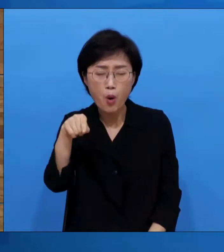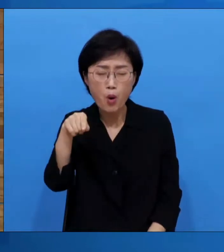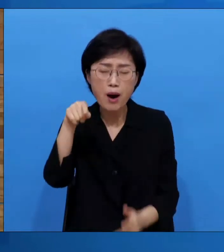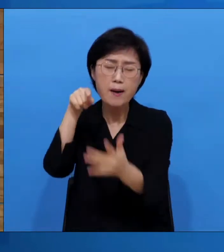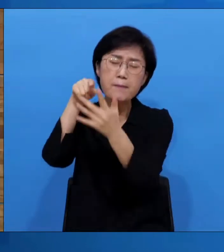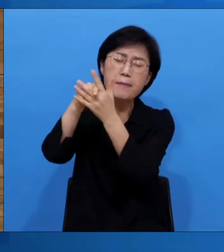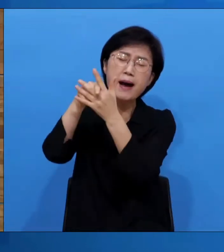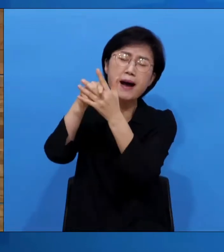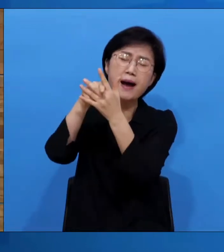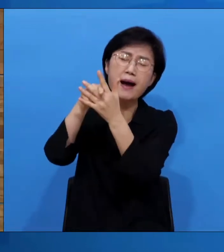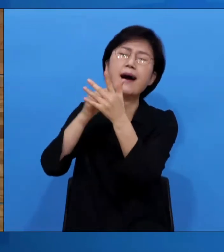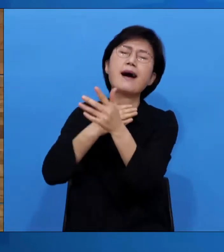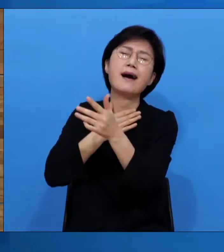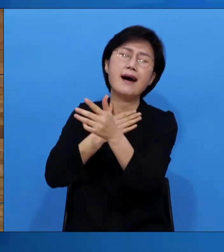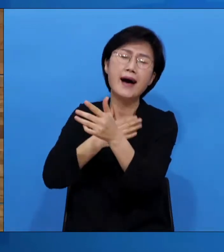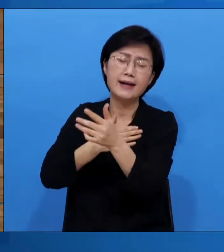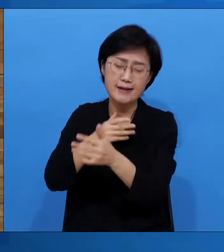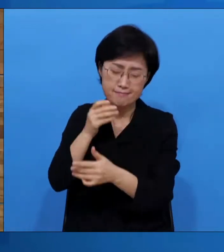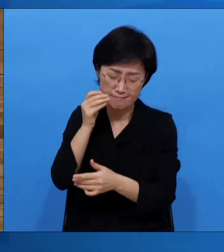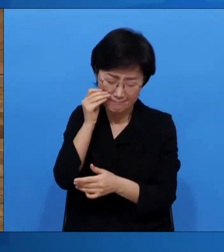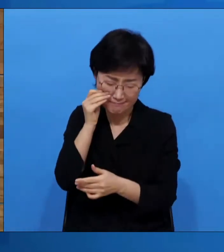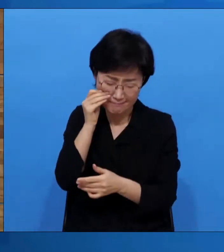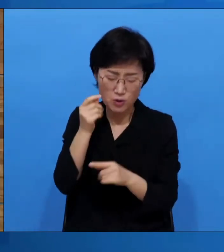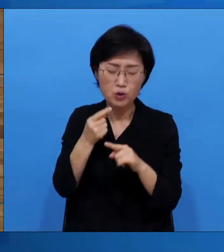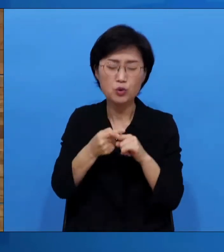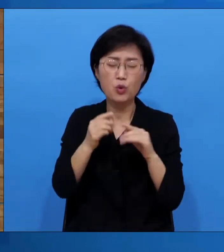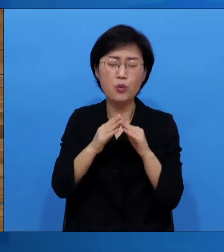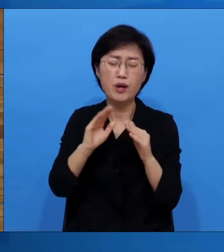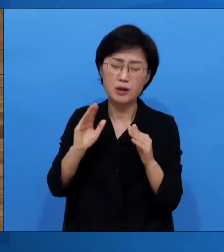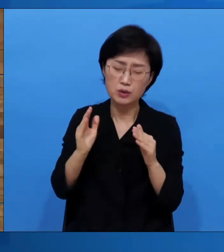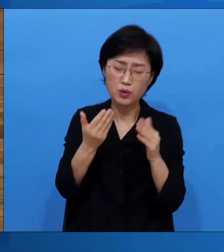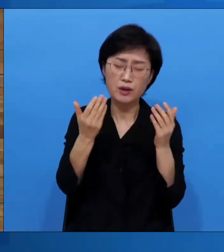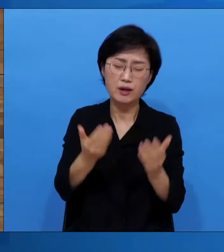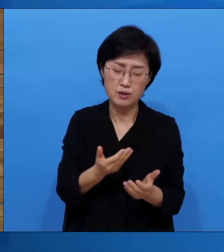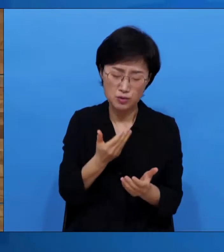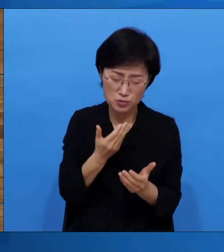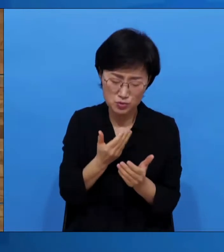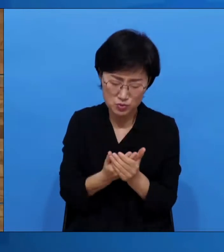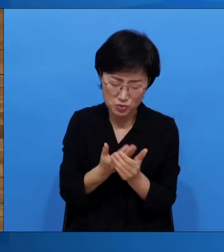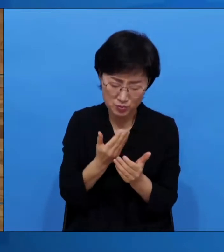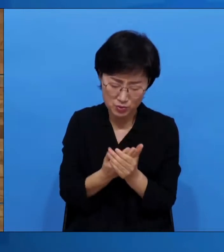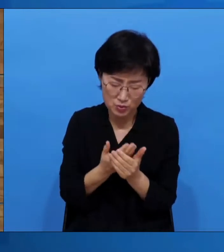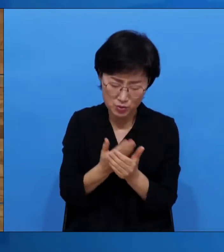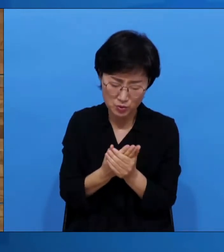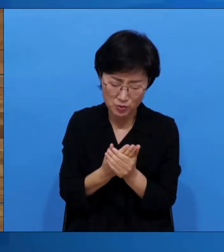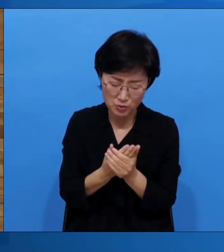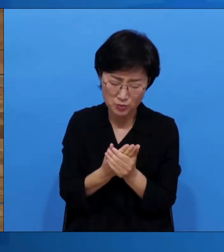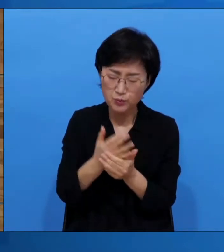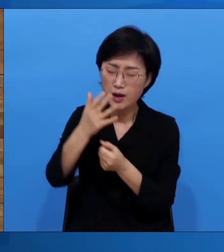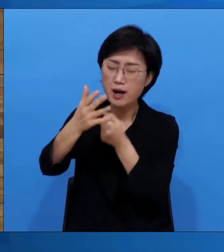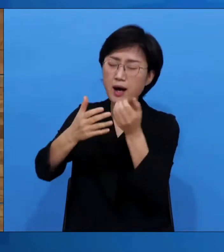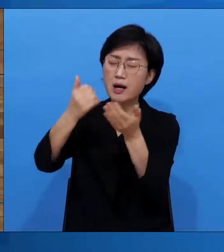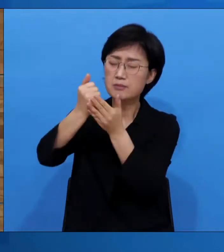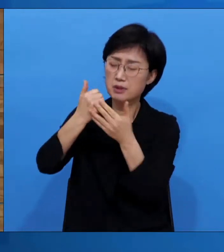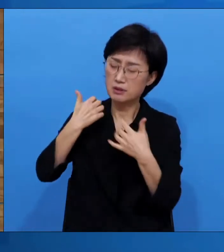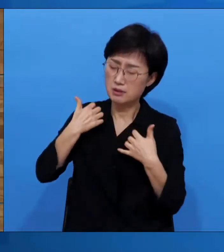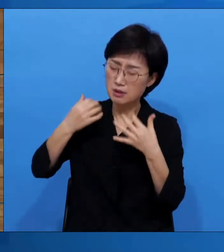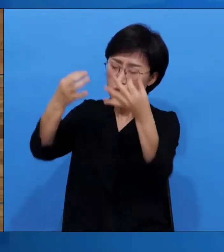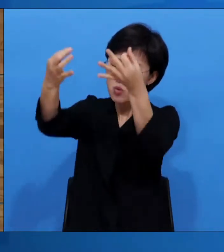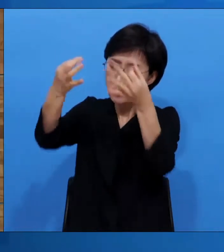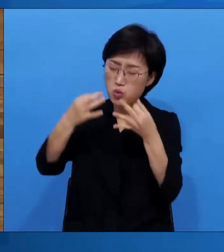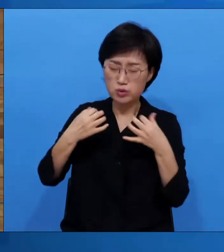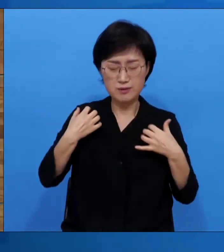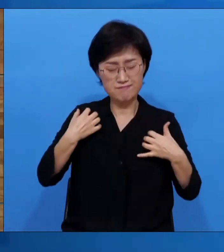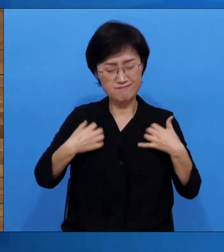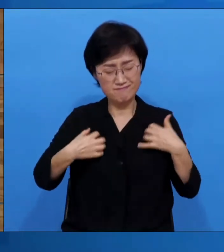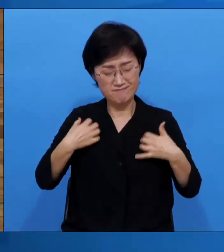교회. Help us to correctly know what you desire and for our church to be a church that relays it. 하나님 기뻐하시는 교회가 될 수